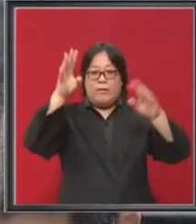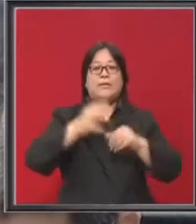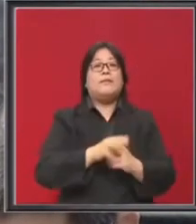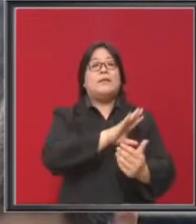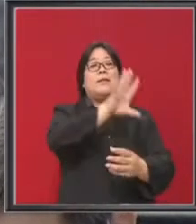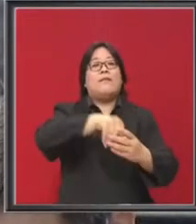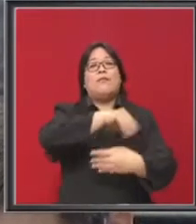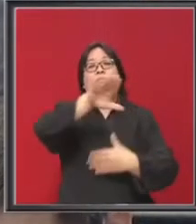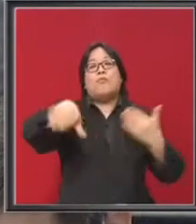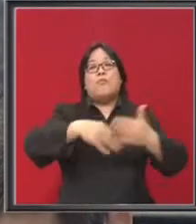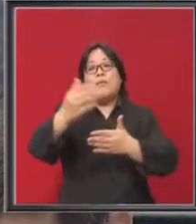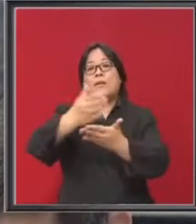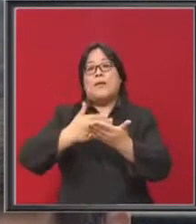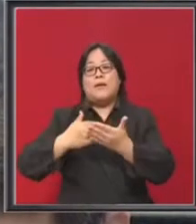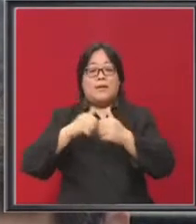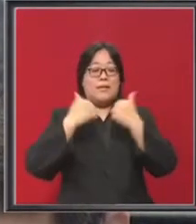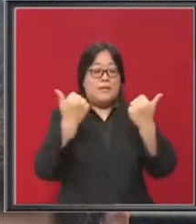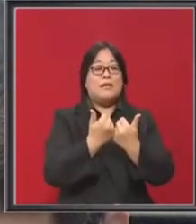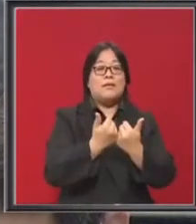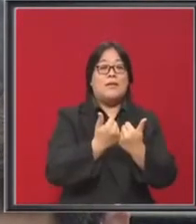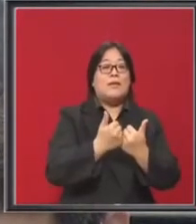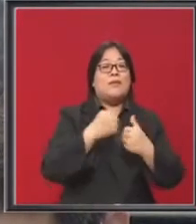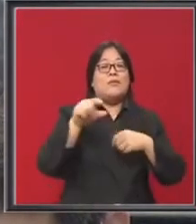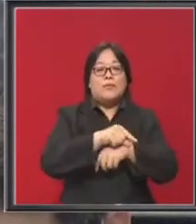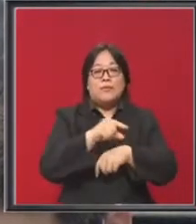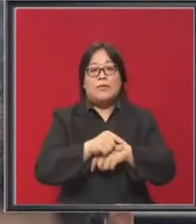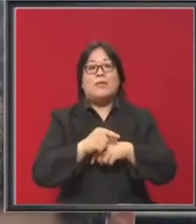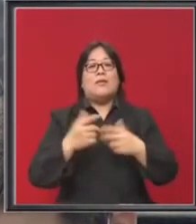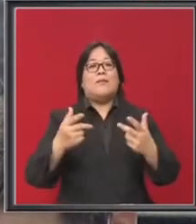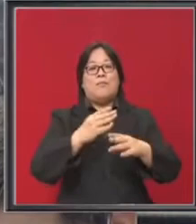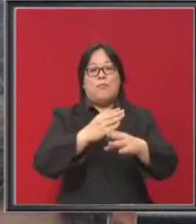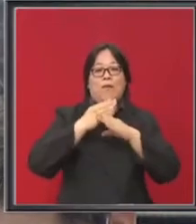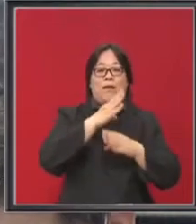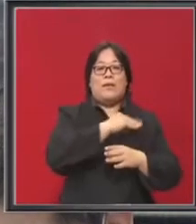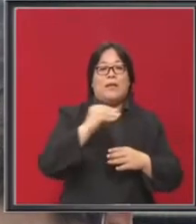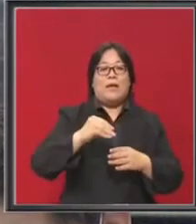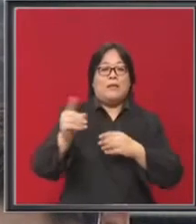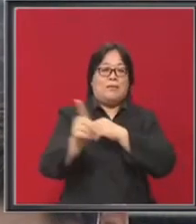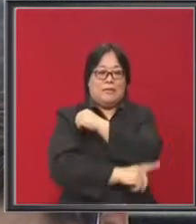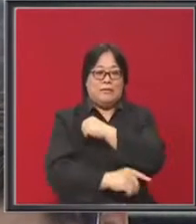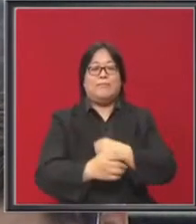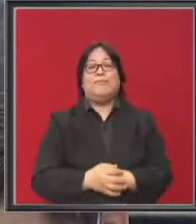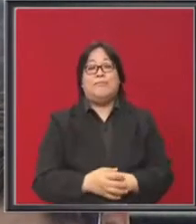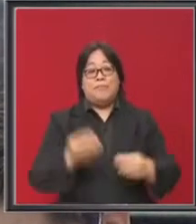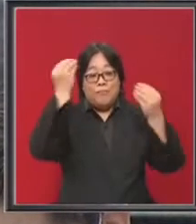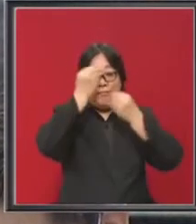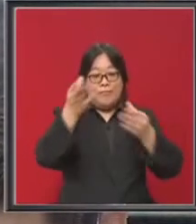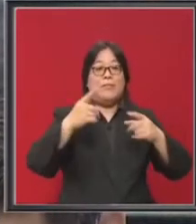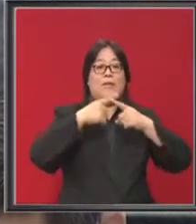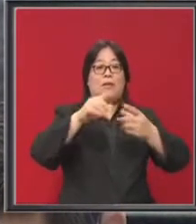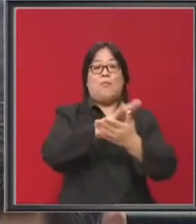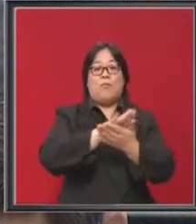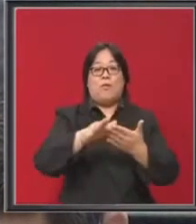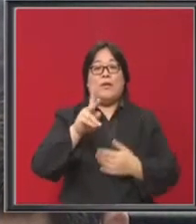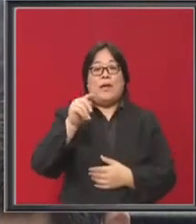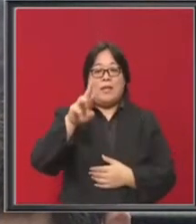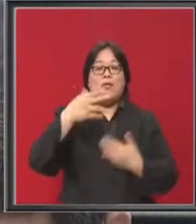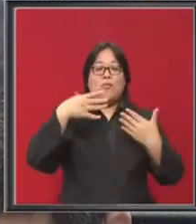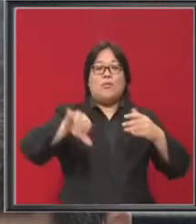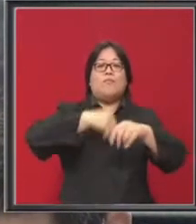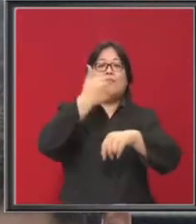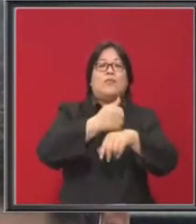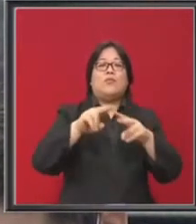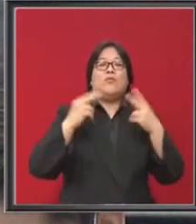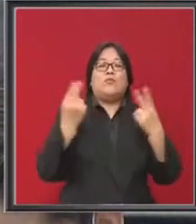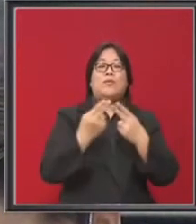melibatkan semua pihak di agensi penggunaan pendekatan preventif dan peniti untuk makluman Jawa yang model Kasat telah